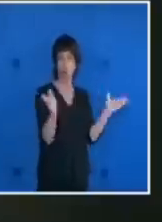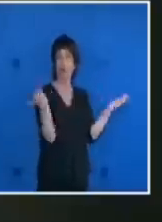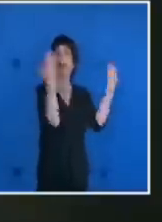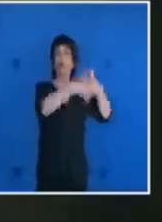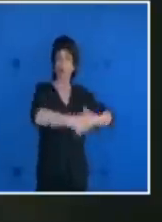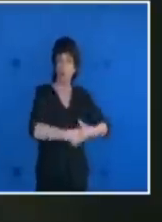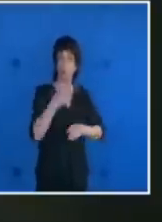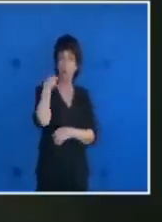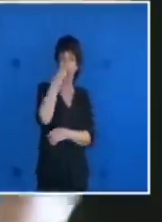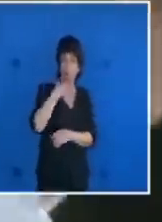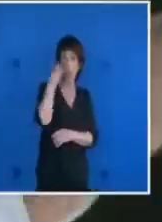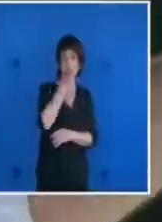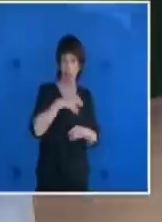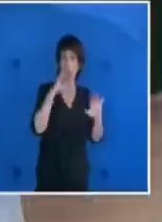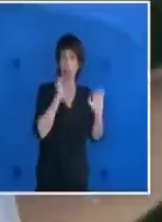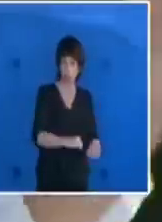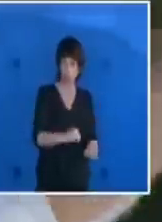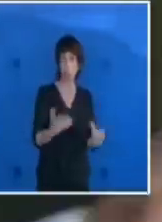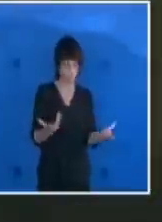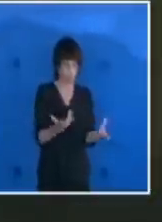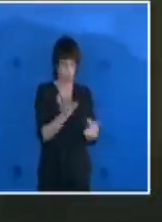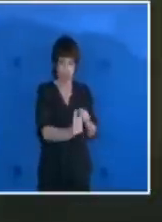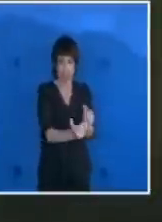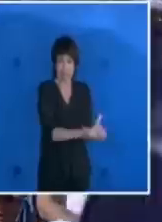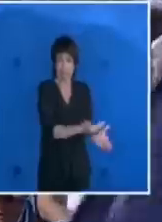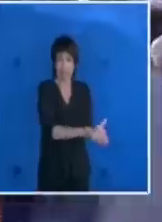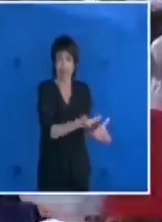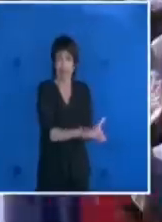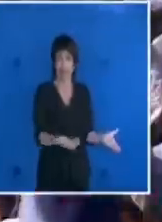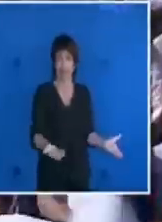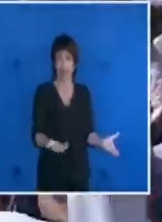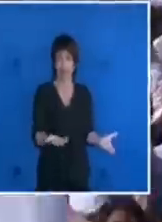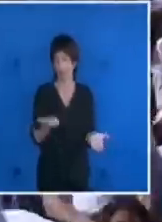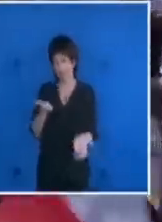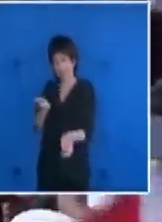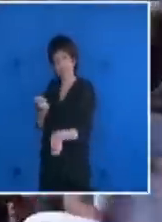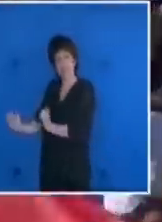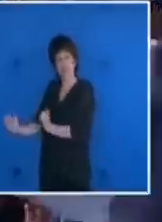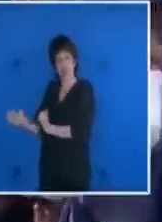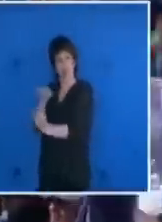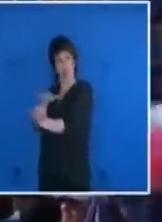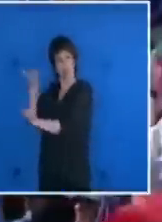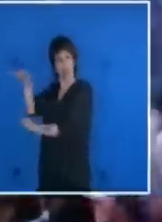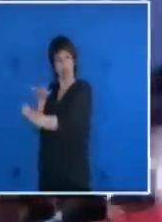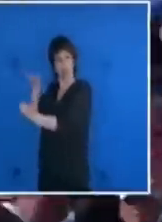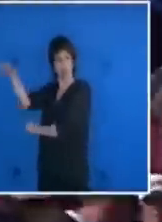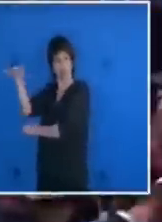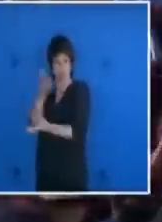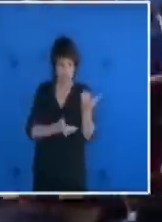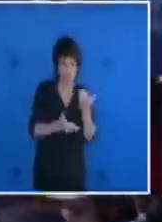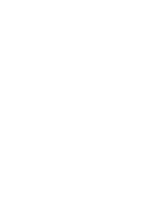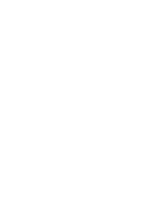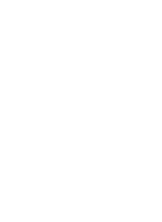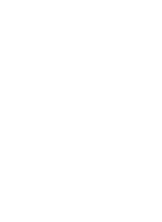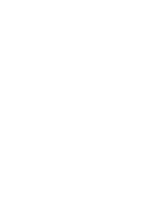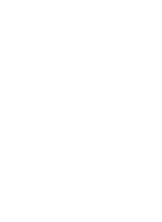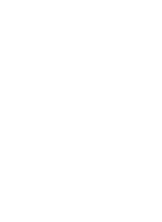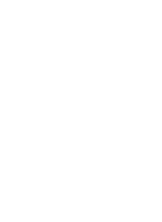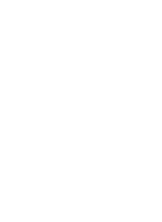Ouais. Et on applaudit bien fort, monsieur. Je ne me souviens plus de son nom. Mais faites du bruit. Ouais, pas trop quand